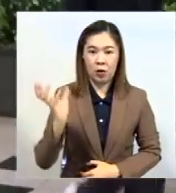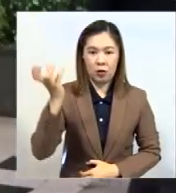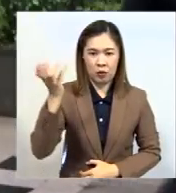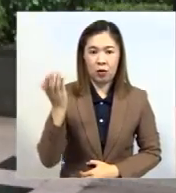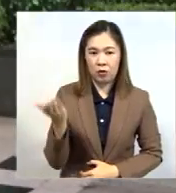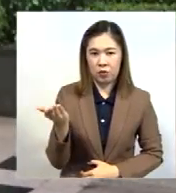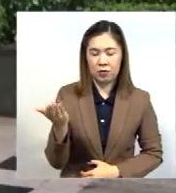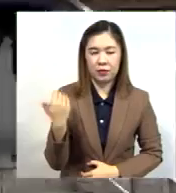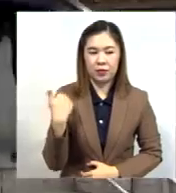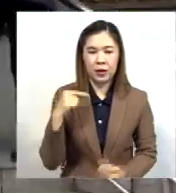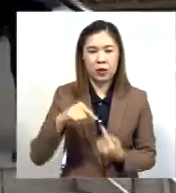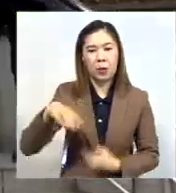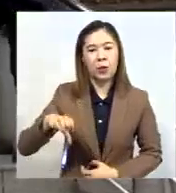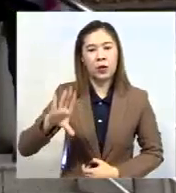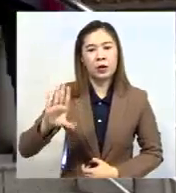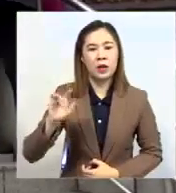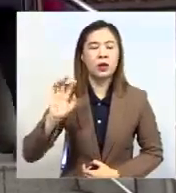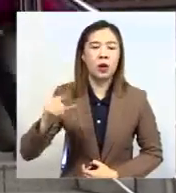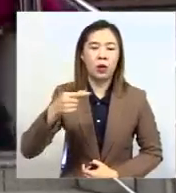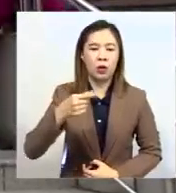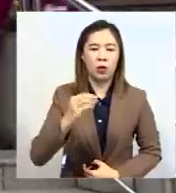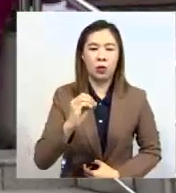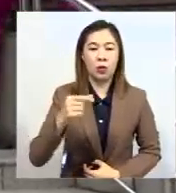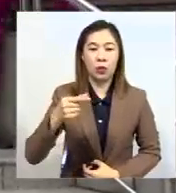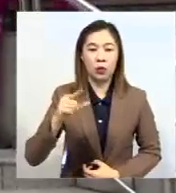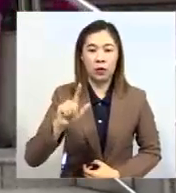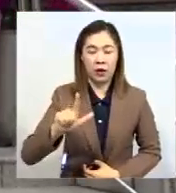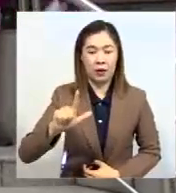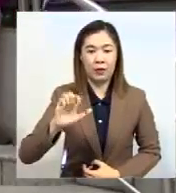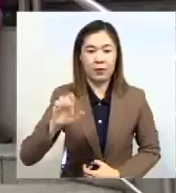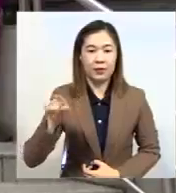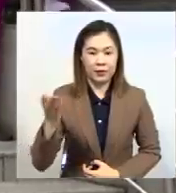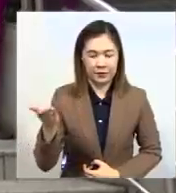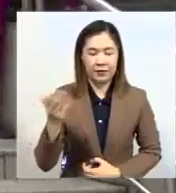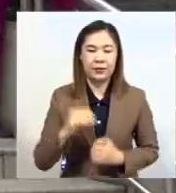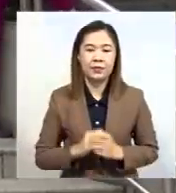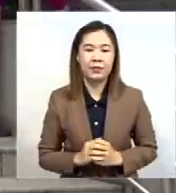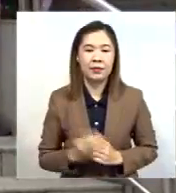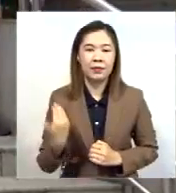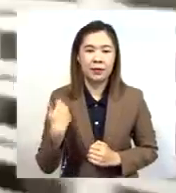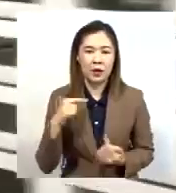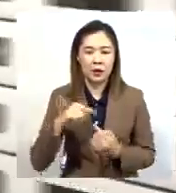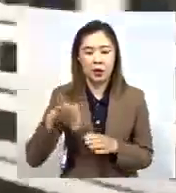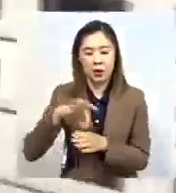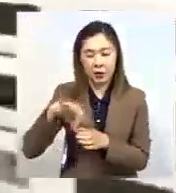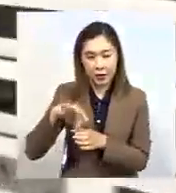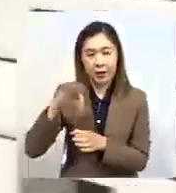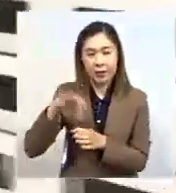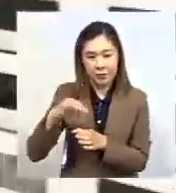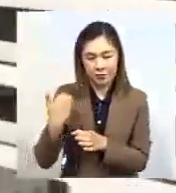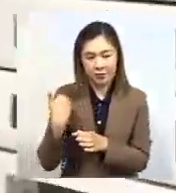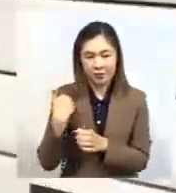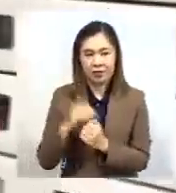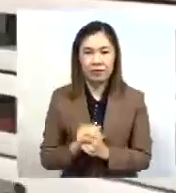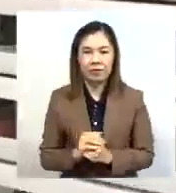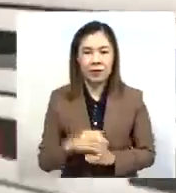ง Alphabet Inc ซึ่งเป็นบริษัทแม่ของ Google และบริษัท IKEA ของสวีเดนรวมถึง Starbucks และ Tesla ด้วยนะครับ